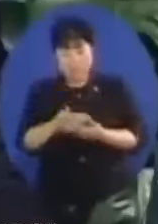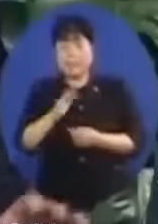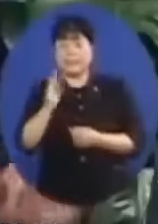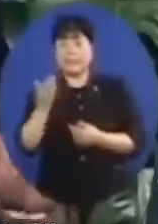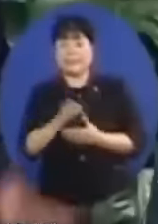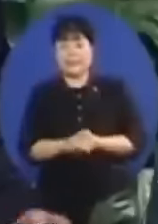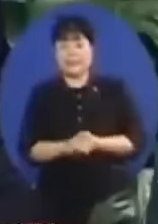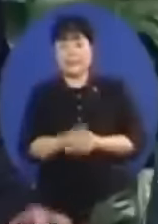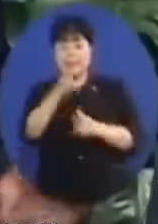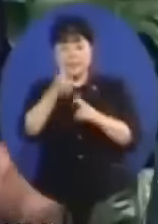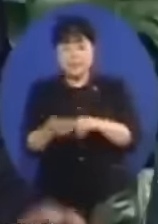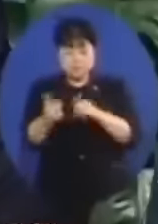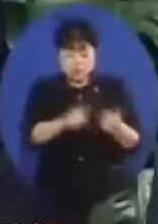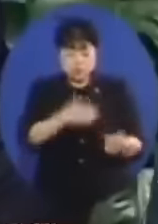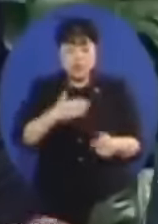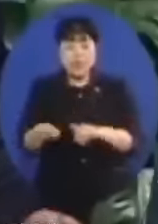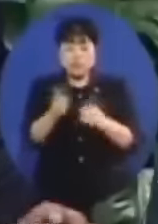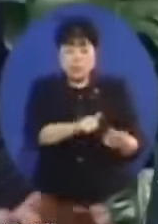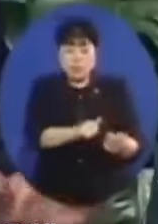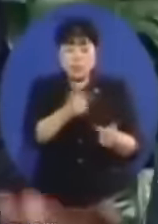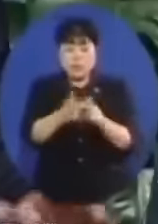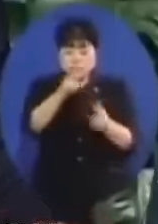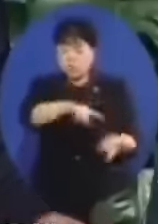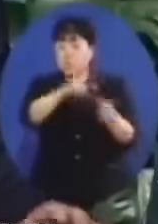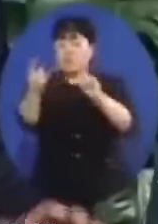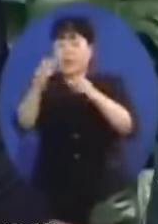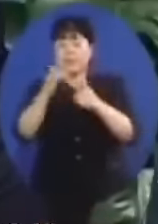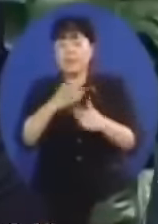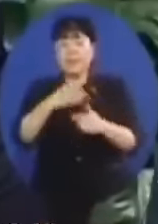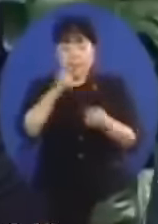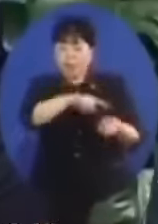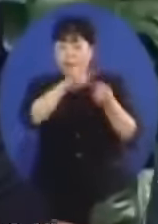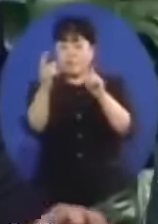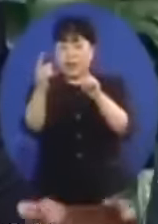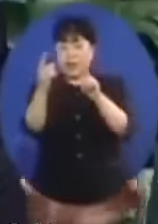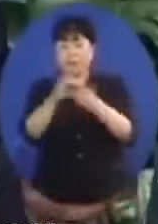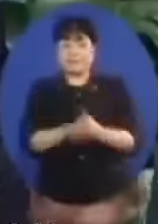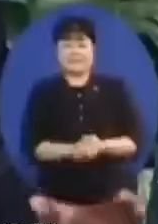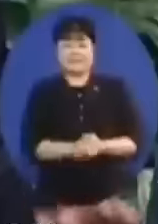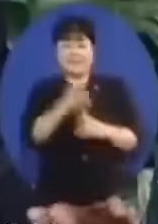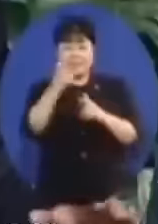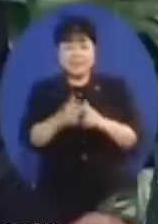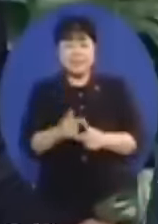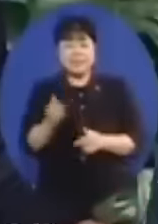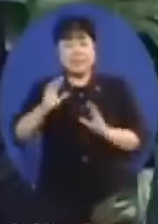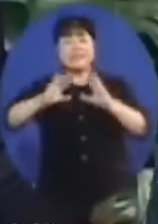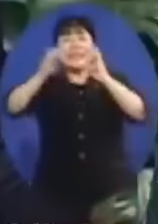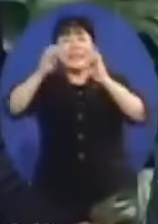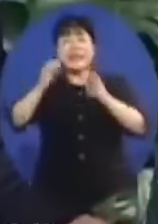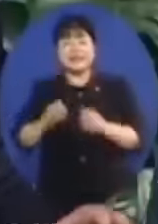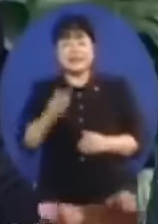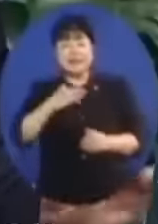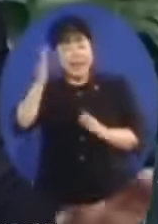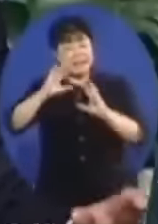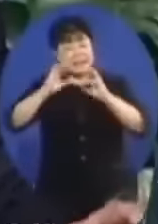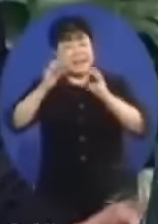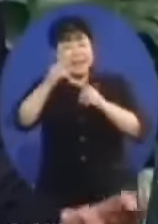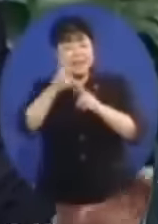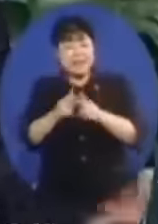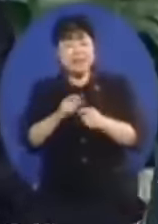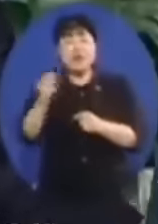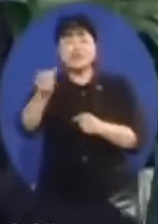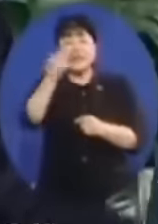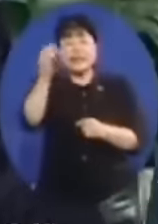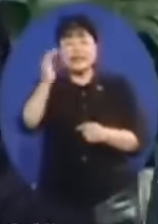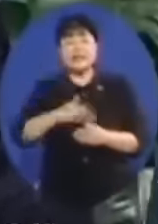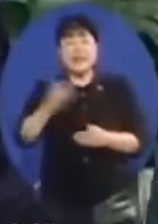것입니다. 예수 죽음 내 죽음, 예수 부활 내 부활, 예수 천국 내 천국, 예수 영생